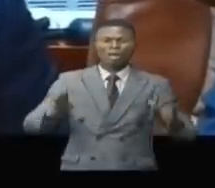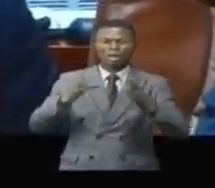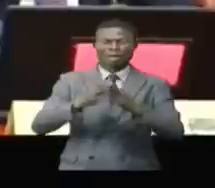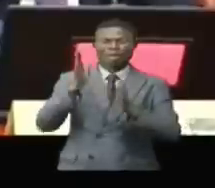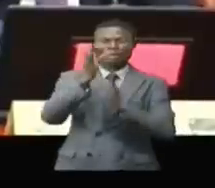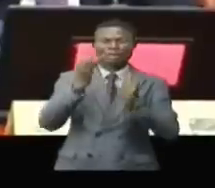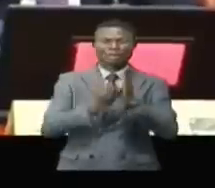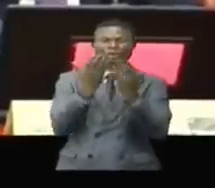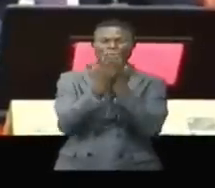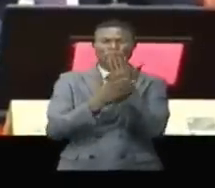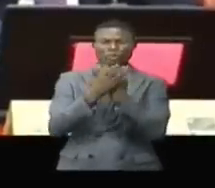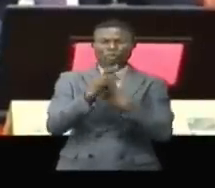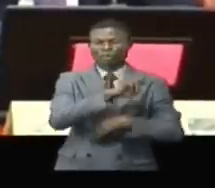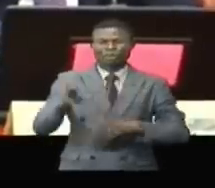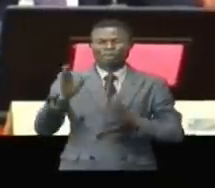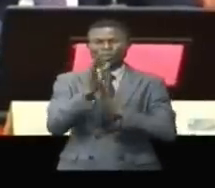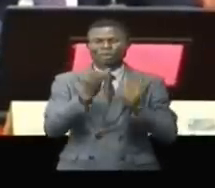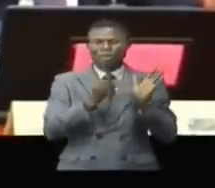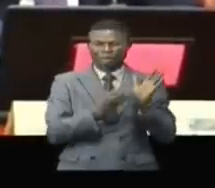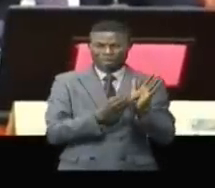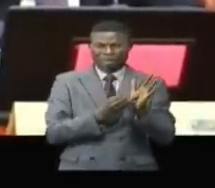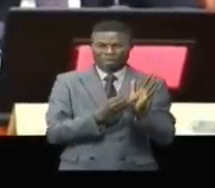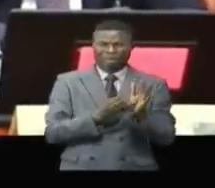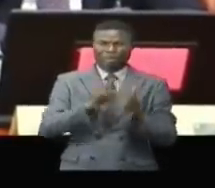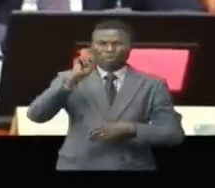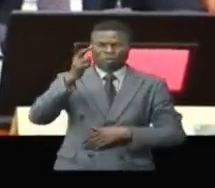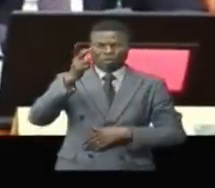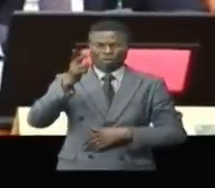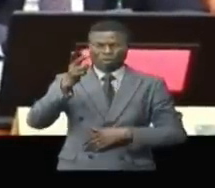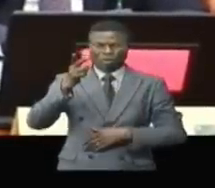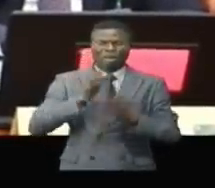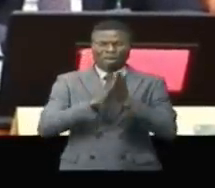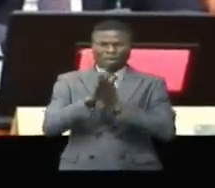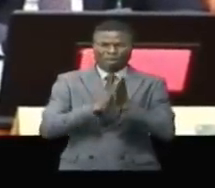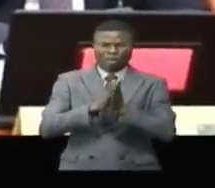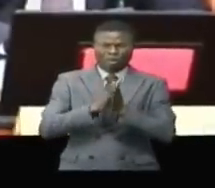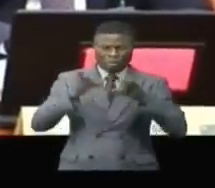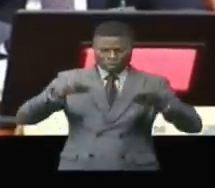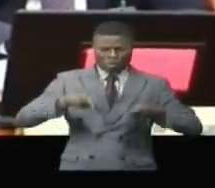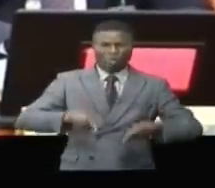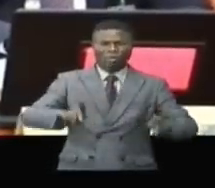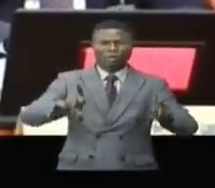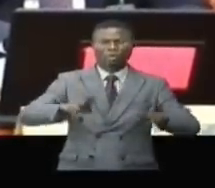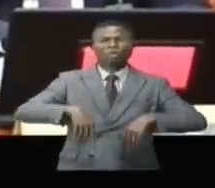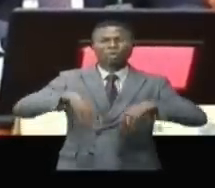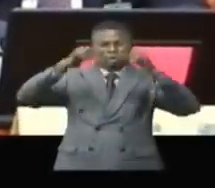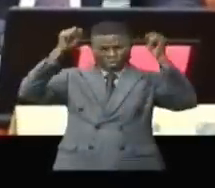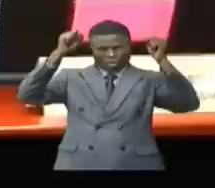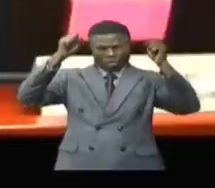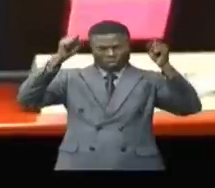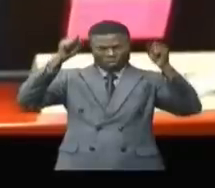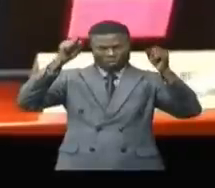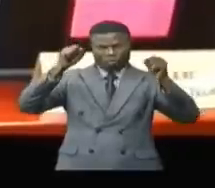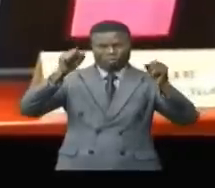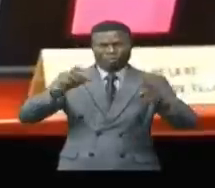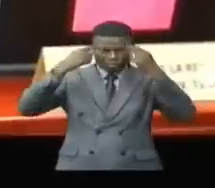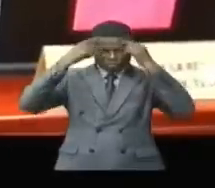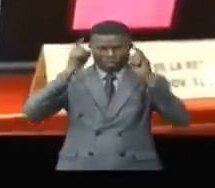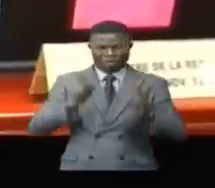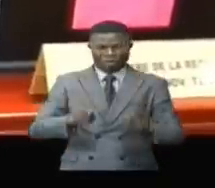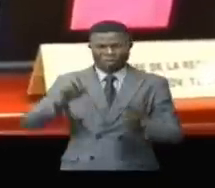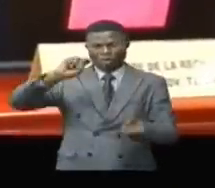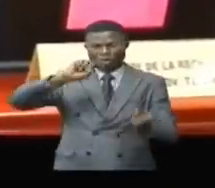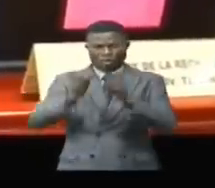17 juillet 2017. Le second concerne l'autorisation de ratification du protocole de ratification